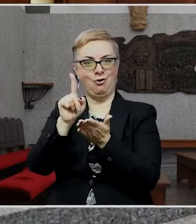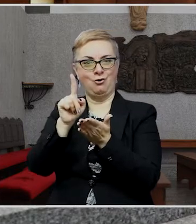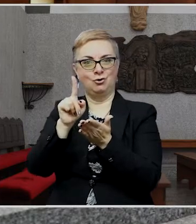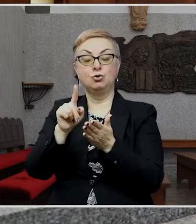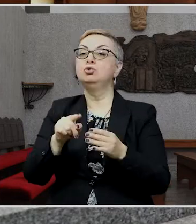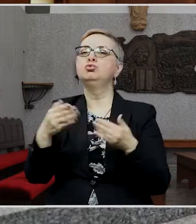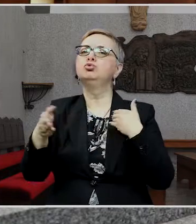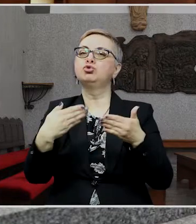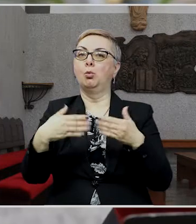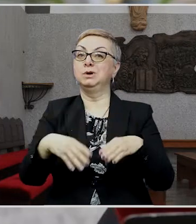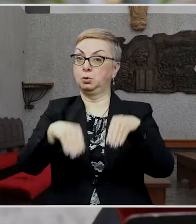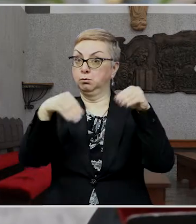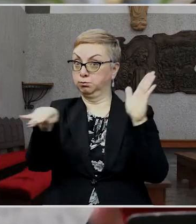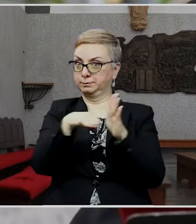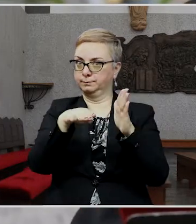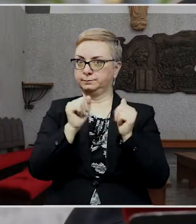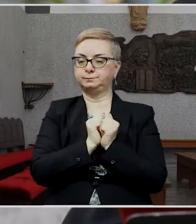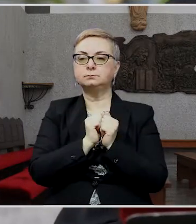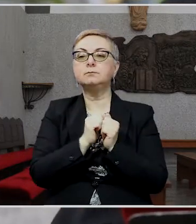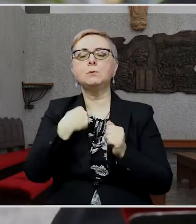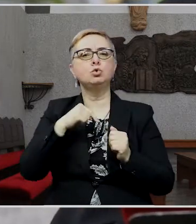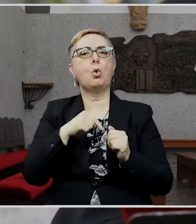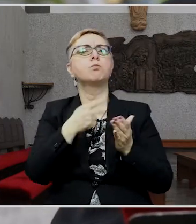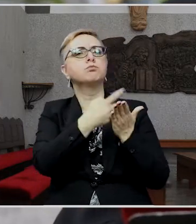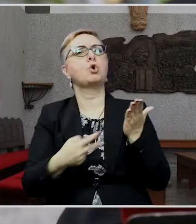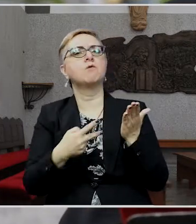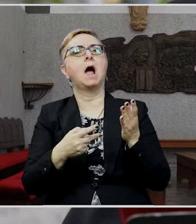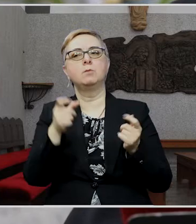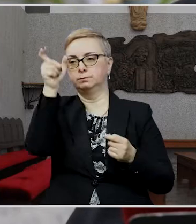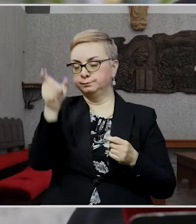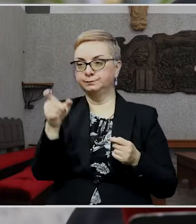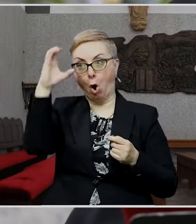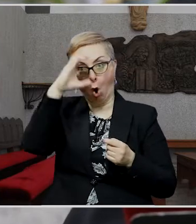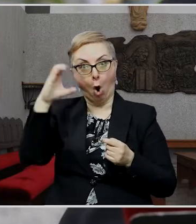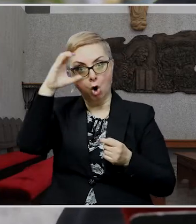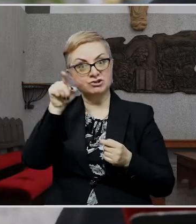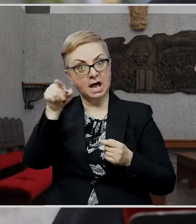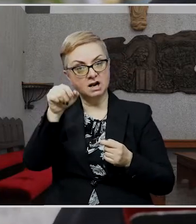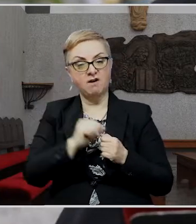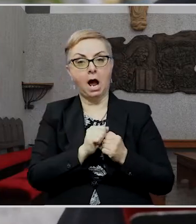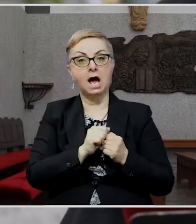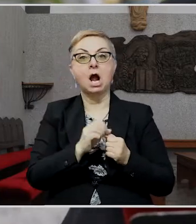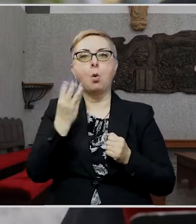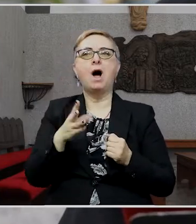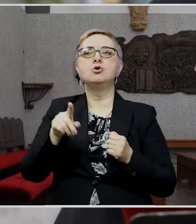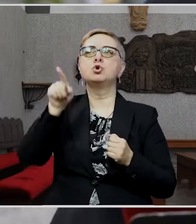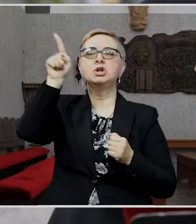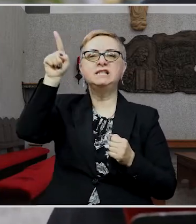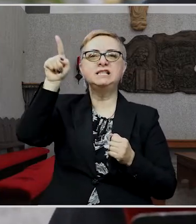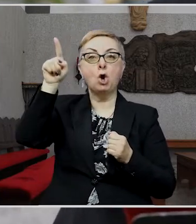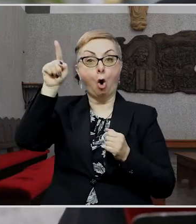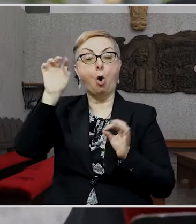vocazione cerchiamo di osservare la figura di mosè quando dio lo chiama